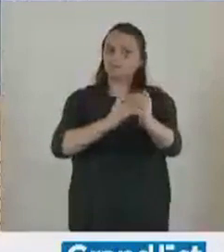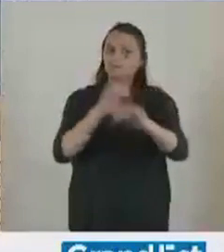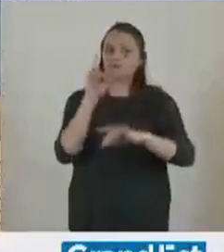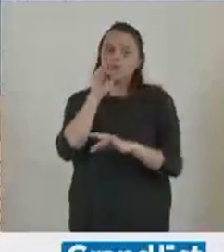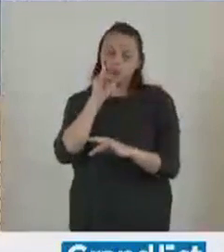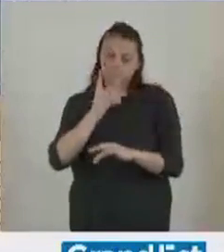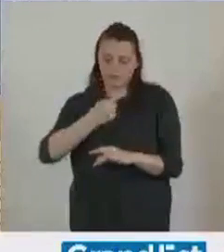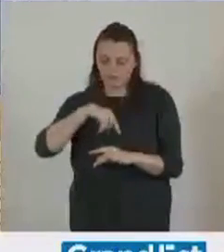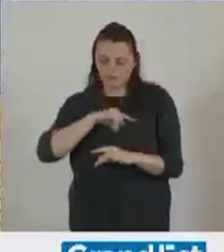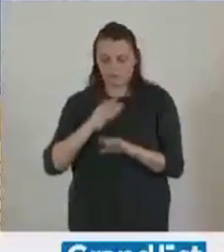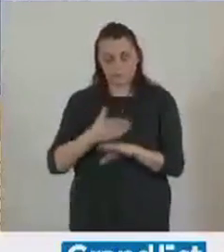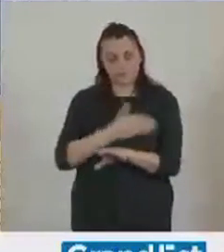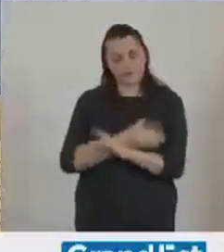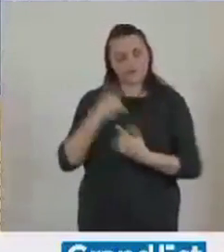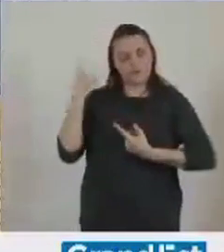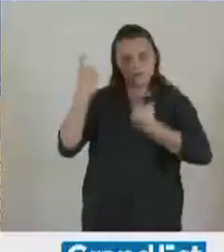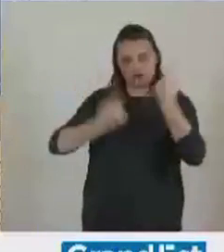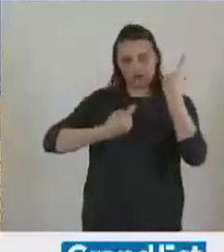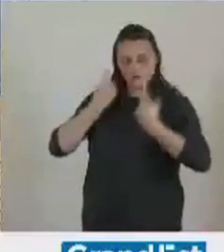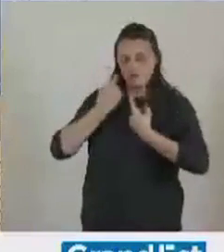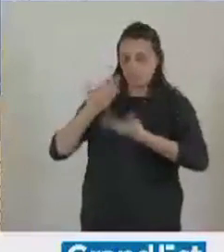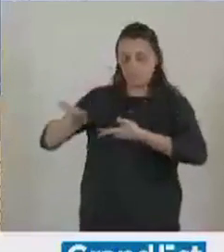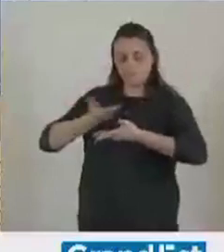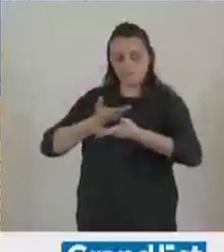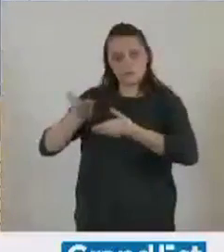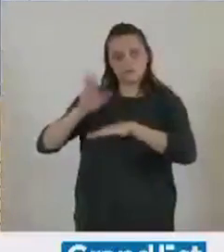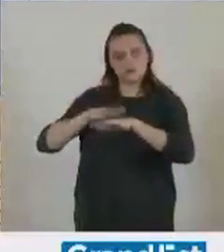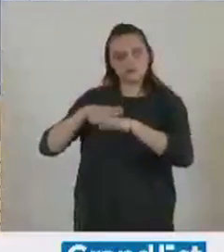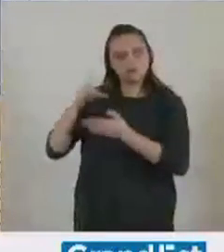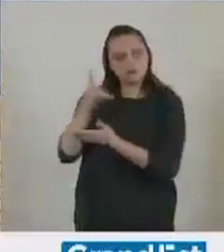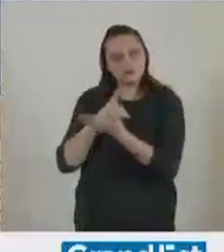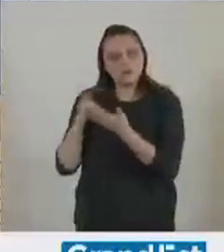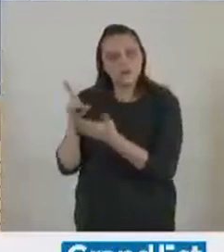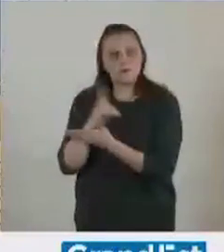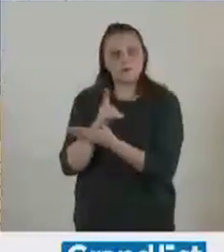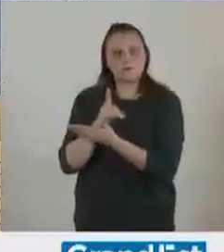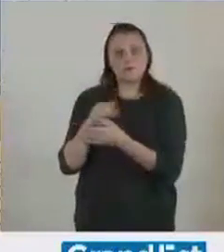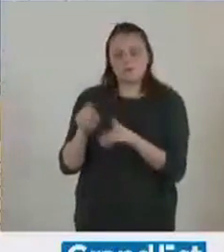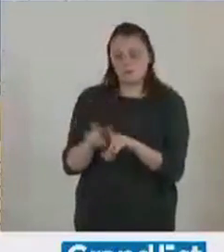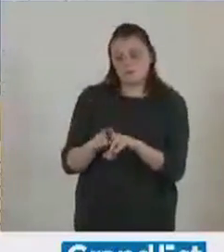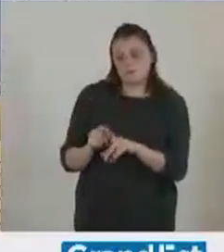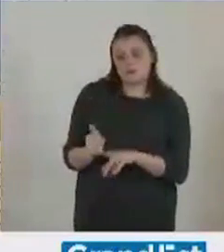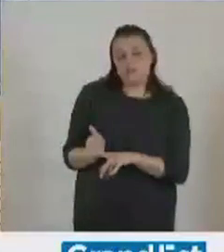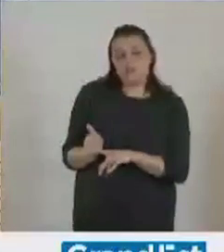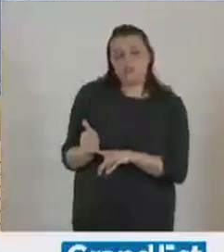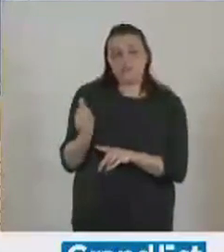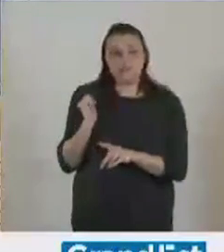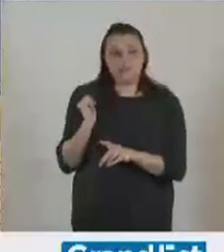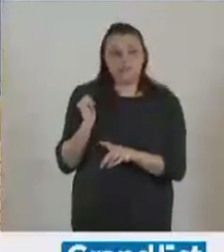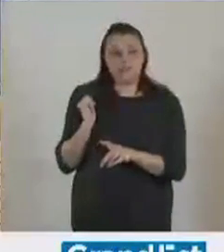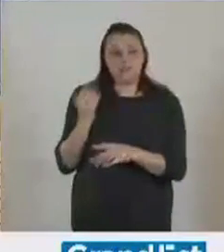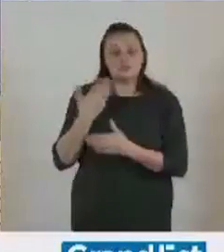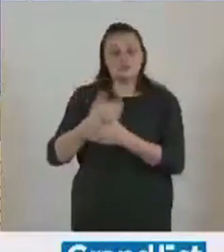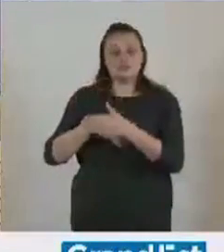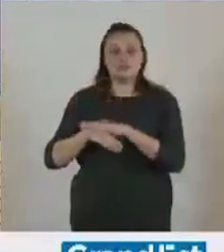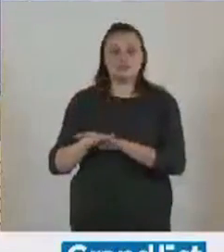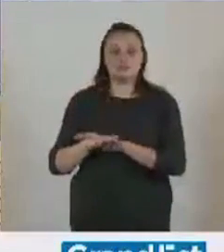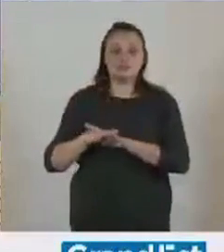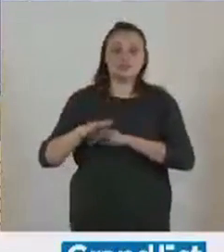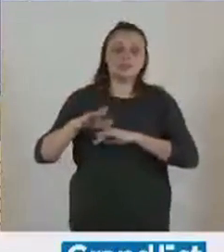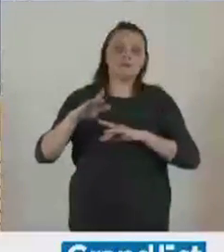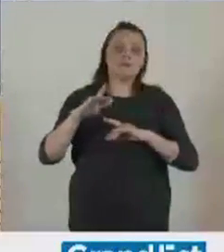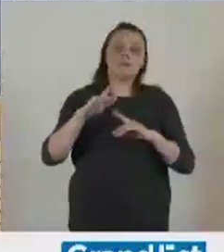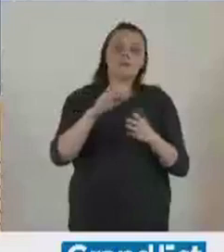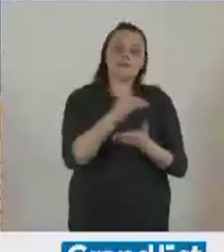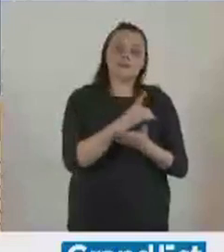concerté et constructif avec les conseils départementaux. Et hier, le conseil départemental de Meurthe-et-Moselle comme le